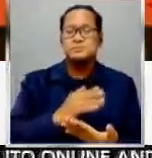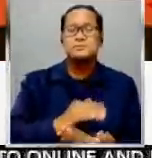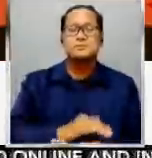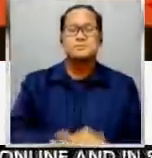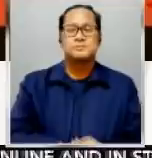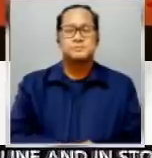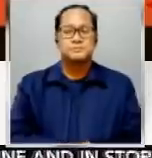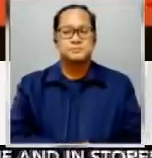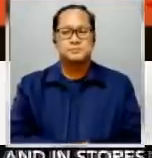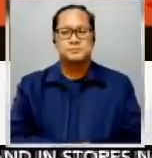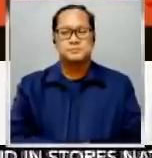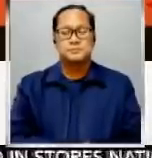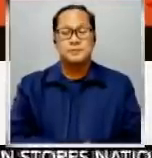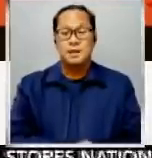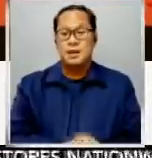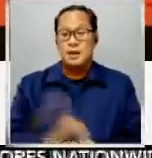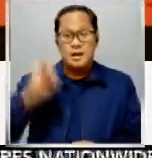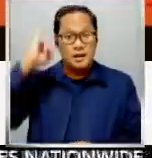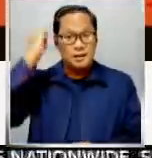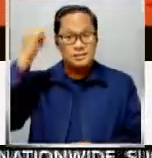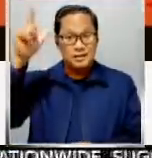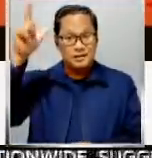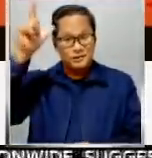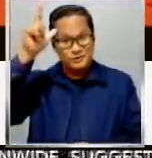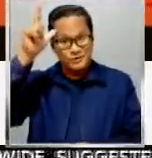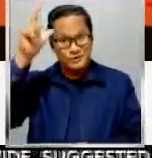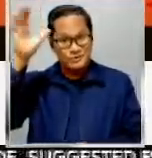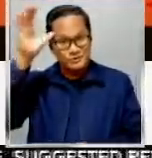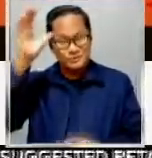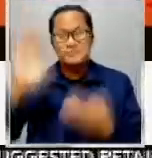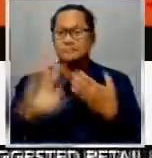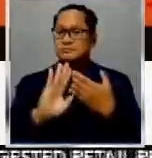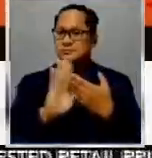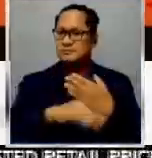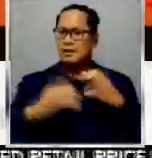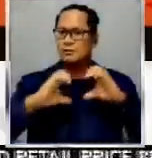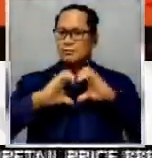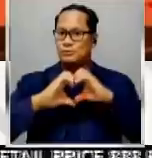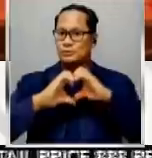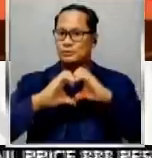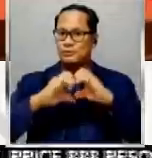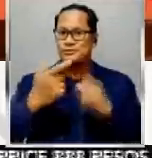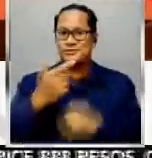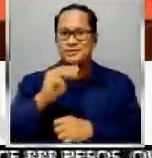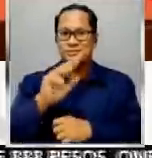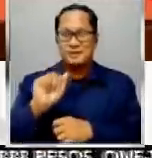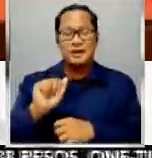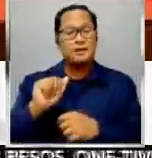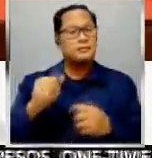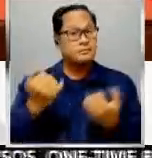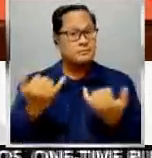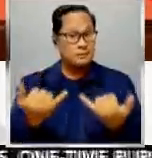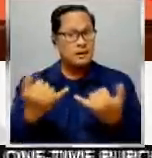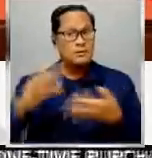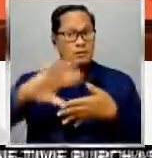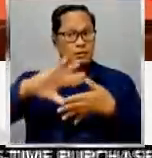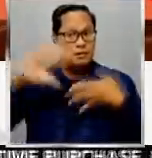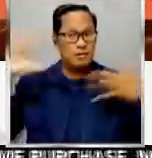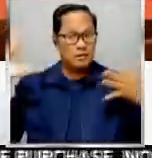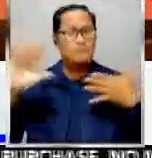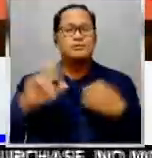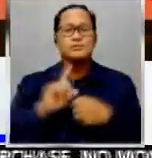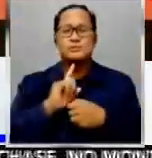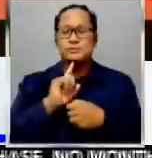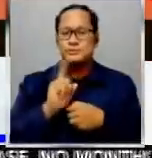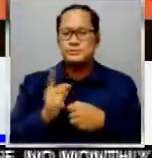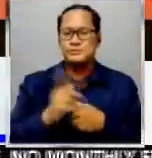John Lloyd Cruz is back sa Kapuso Network. Napanood live for the first time after his showbiz ayeto si Lloydie sa isang